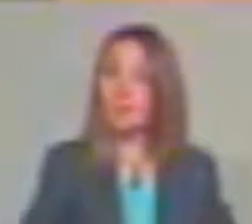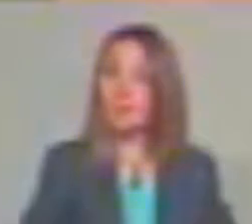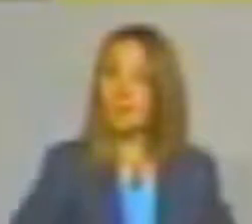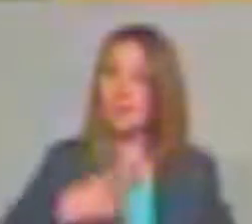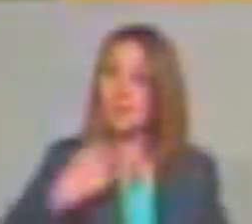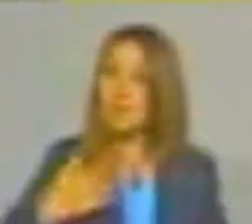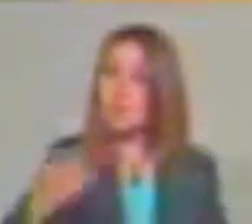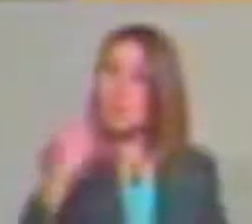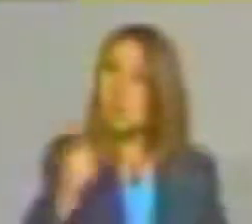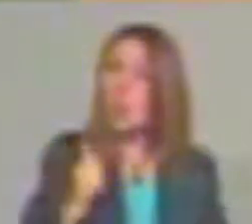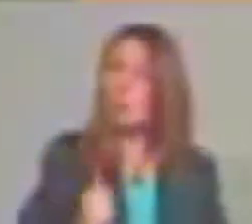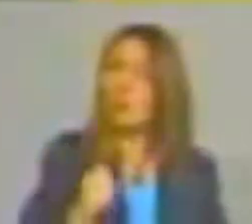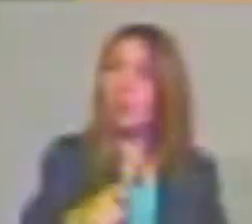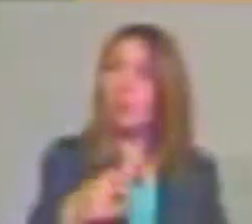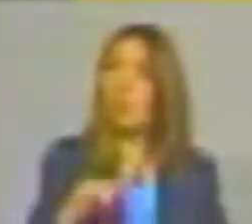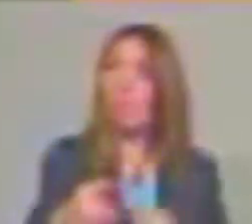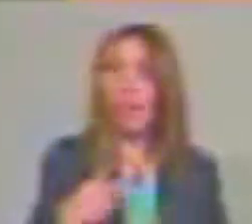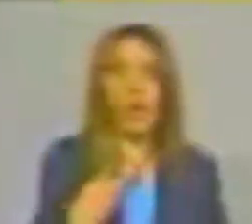Osmanlı oyunu affetmez.